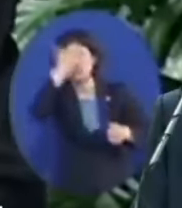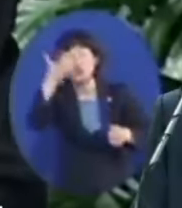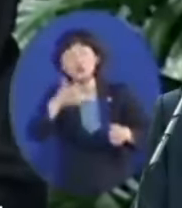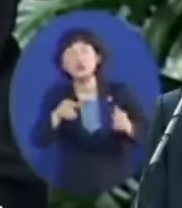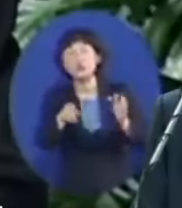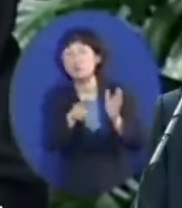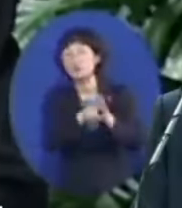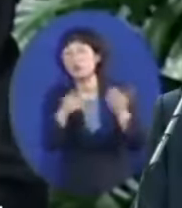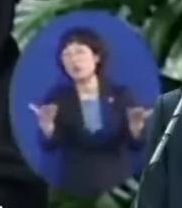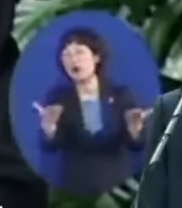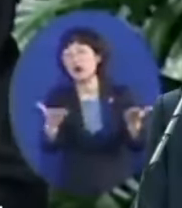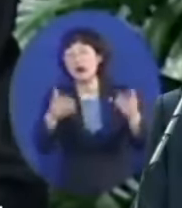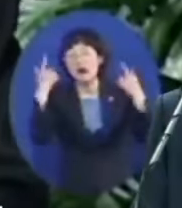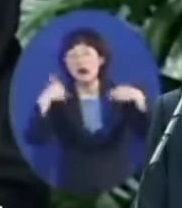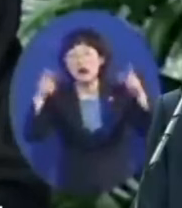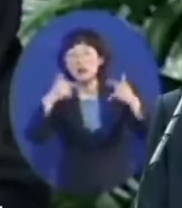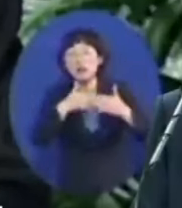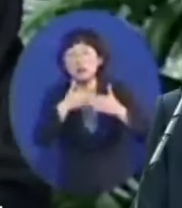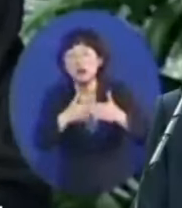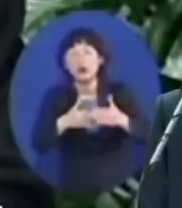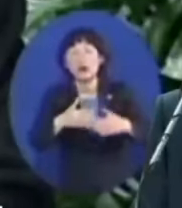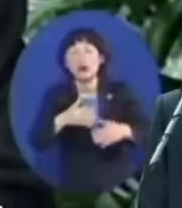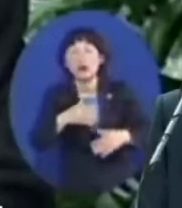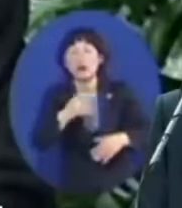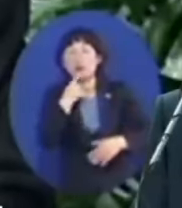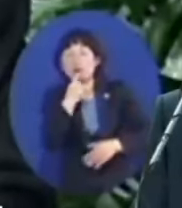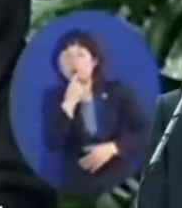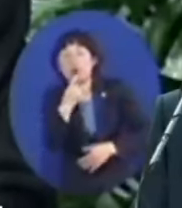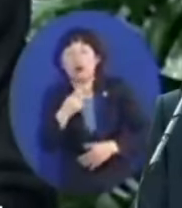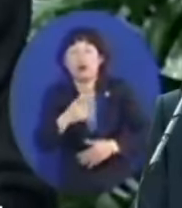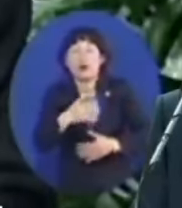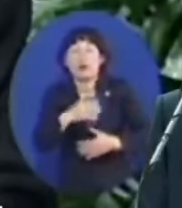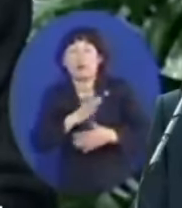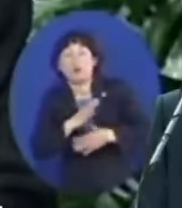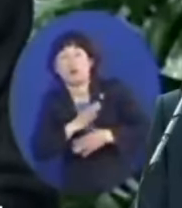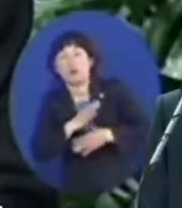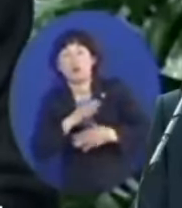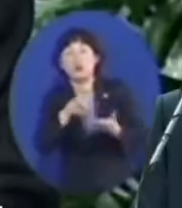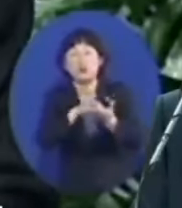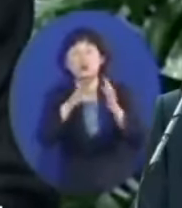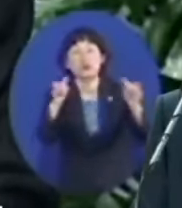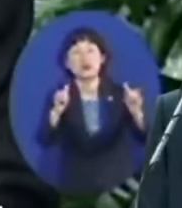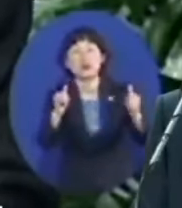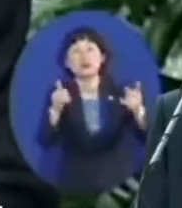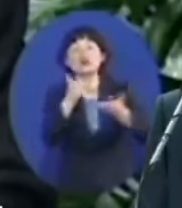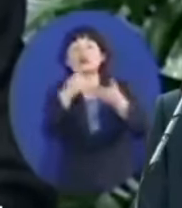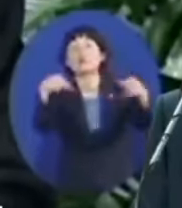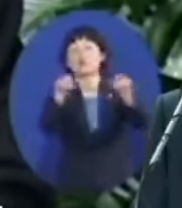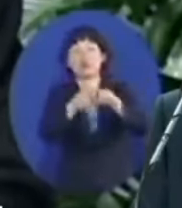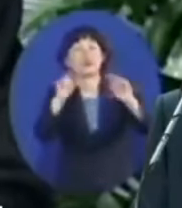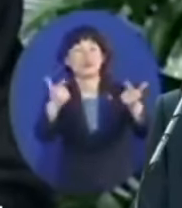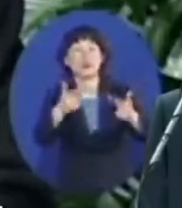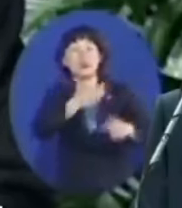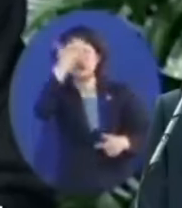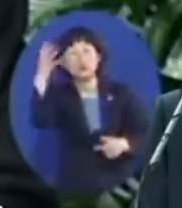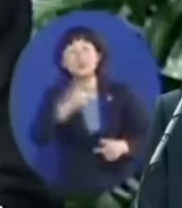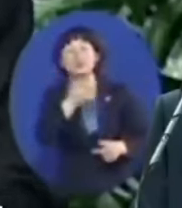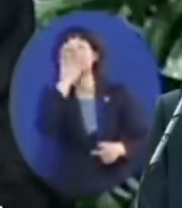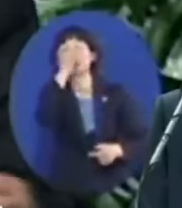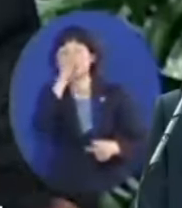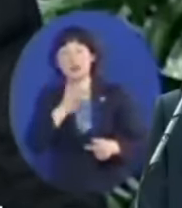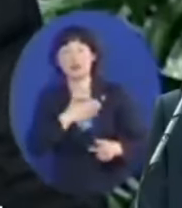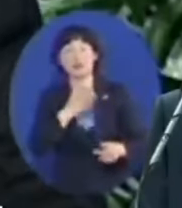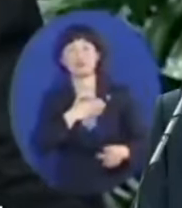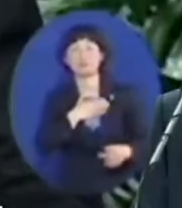없고 항상 불안과 공포와 좌절과 절망에 벌을 떠는 사람하고는 주님이 같이 하지 않는 것입니다. 우리는 꿈을 가질 수 있습니다.